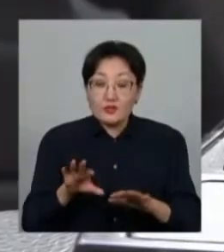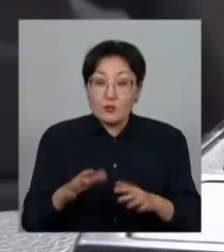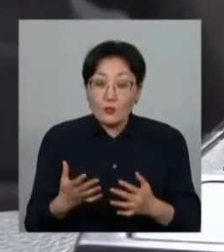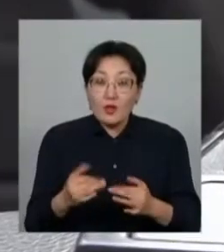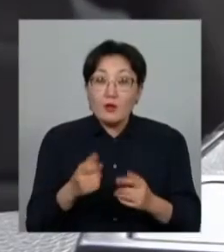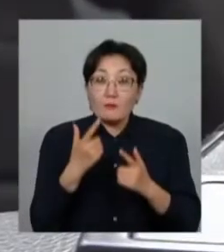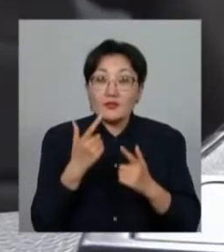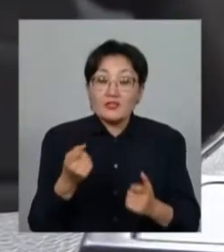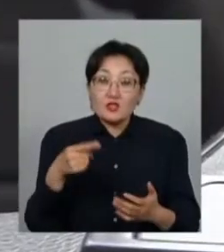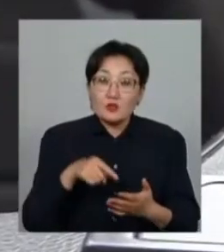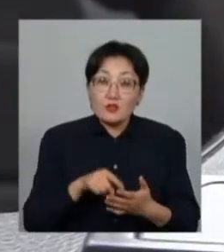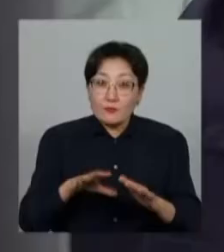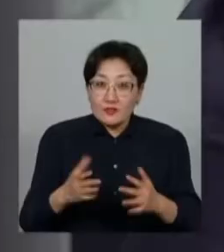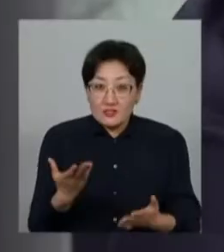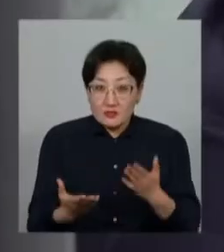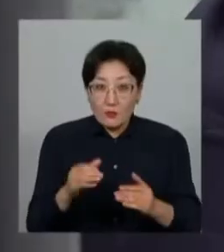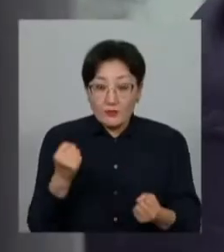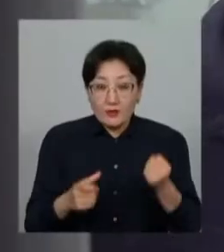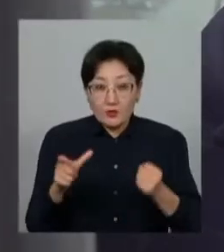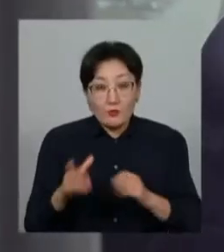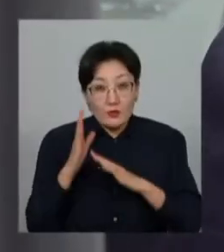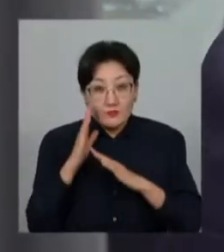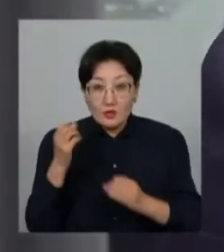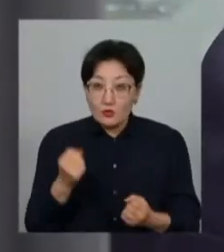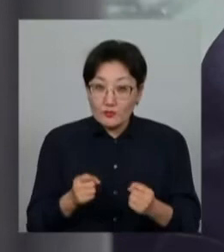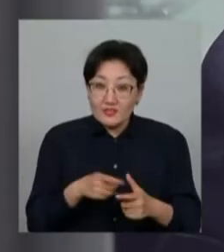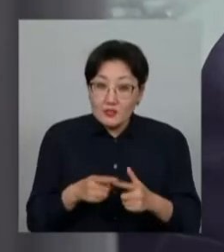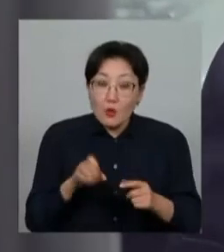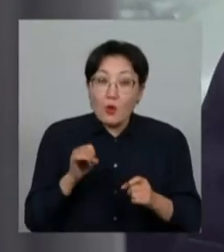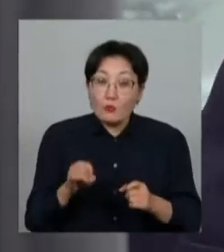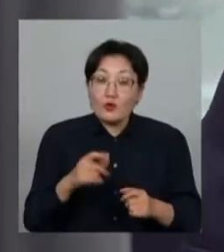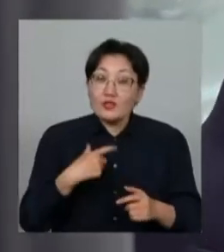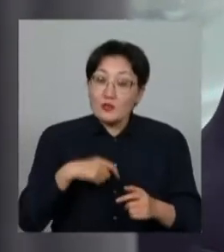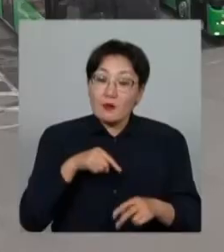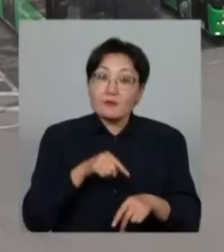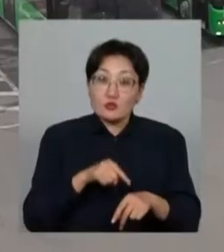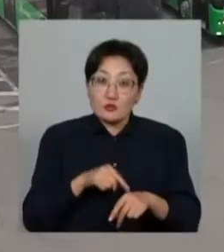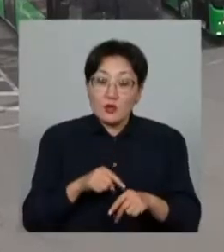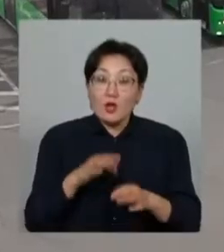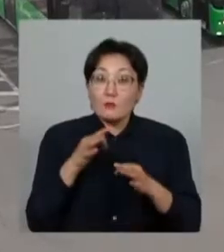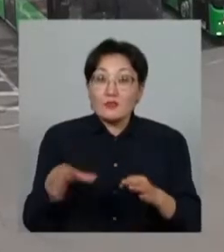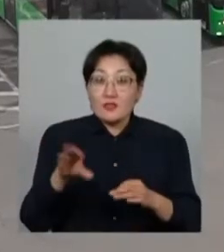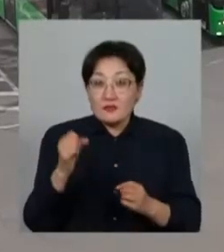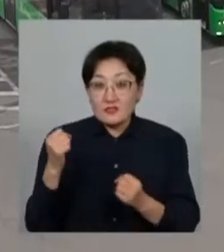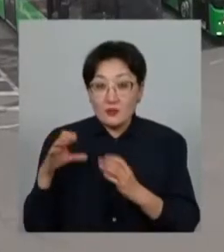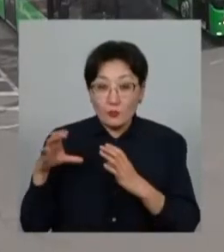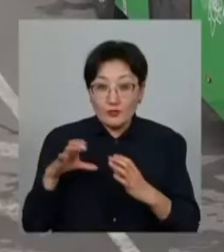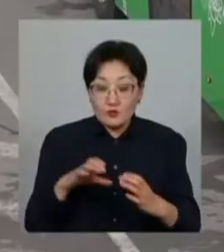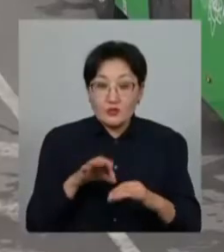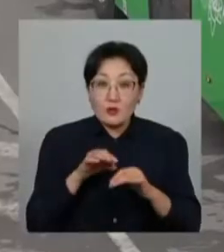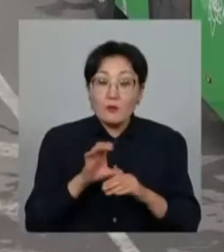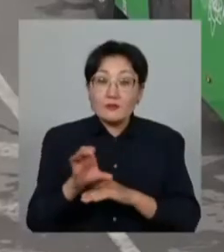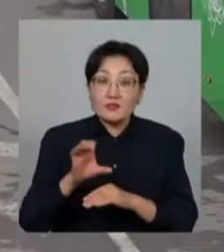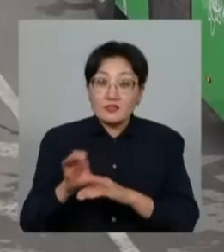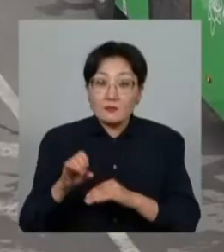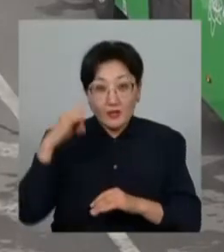подает моментальный сигнал в случае, если водитель задремал за рулем или же плохо себя почувствовал. Отметим, все транспортные средства производятся